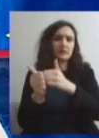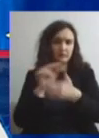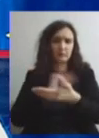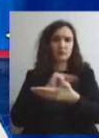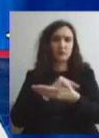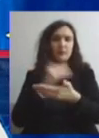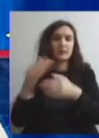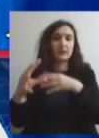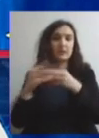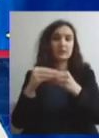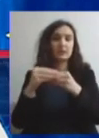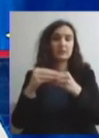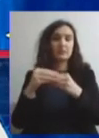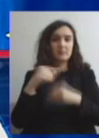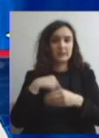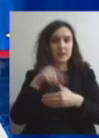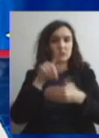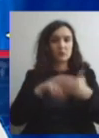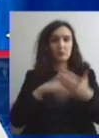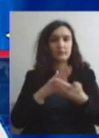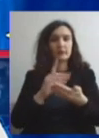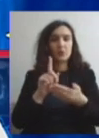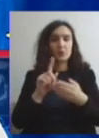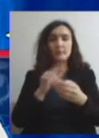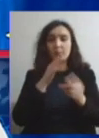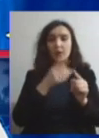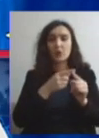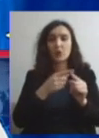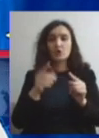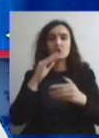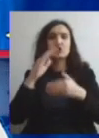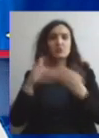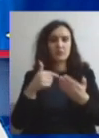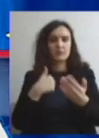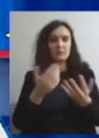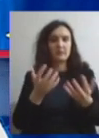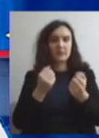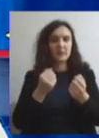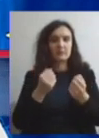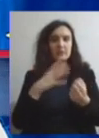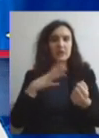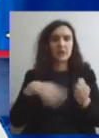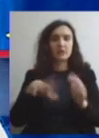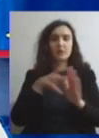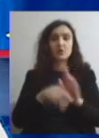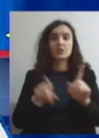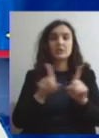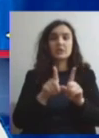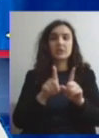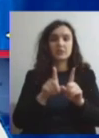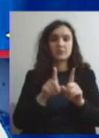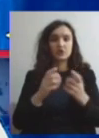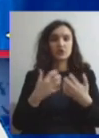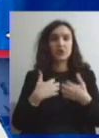მათთან ერთად და მე დარწმუნებული ვარ, რომ გარკვეული პერიოდის შემდეგ ჩვენ მივიღებთ საქართველოში ისეთ ჯანსაღა